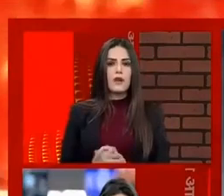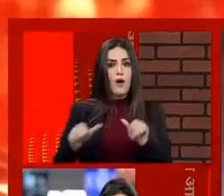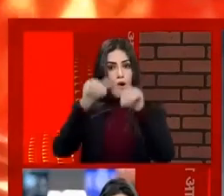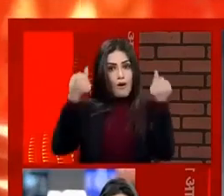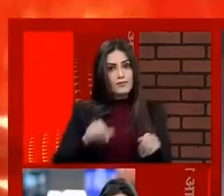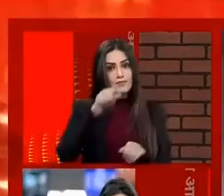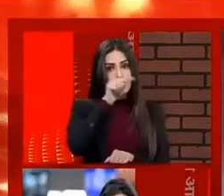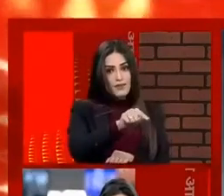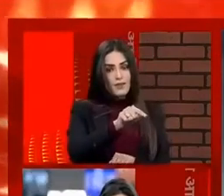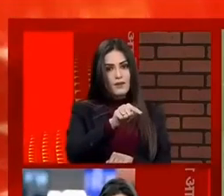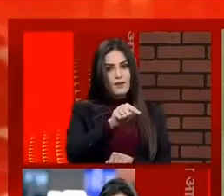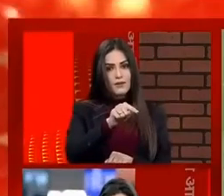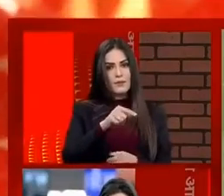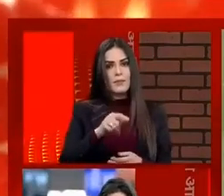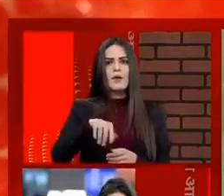ऑस्ट्रेलिया ने